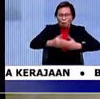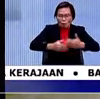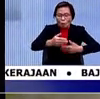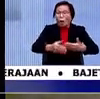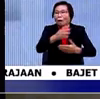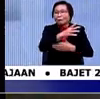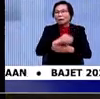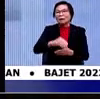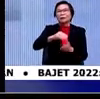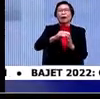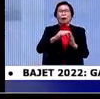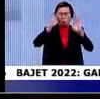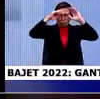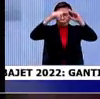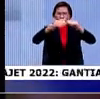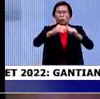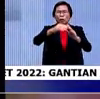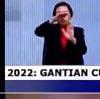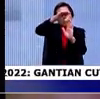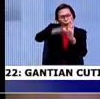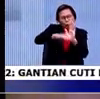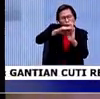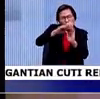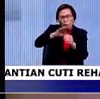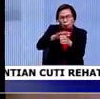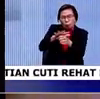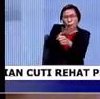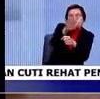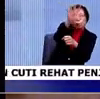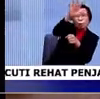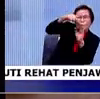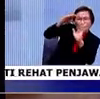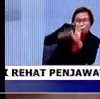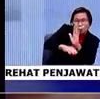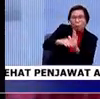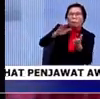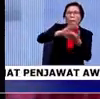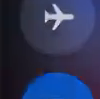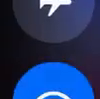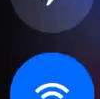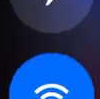perbelanjaan yang besar ini, kita juga harus melihat ia merentasi ke semua kelompok.